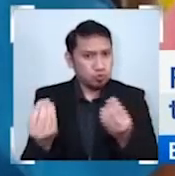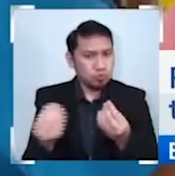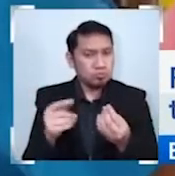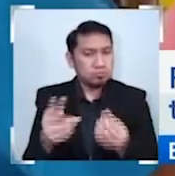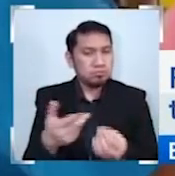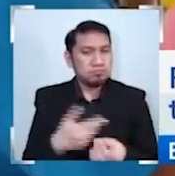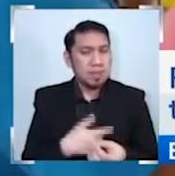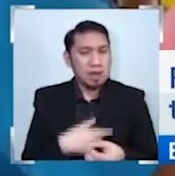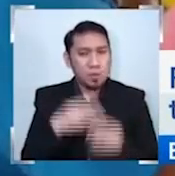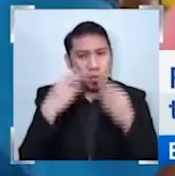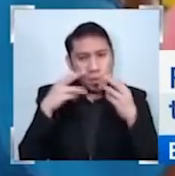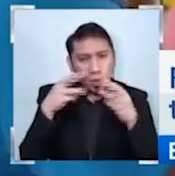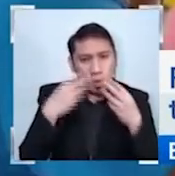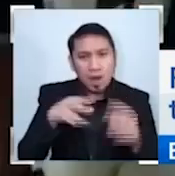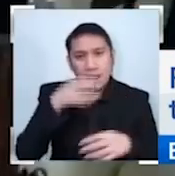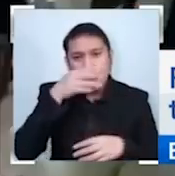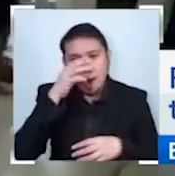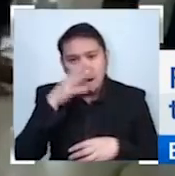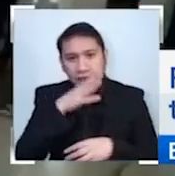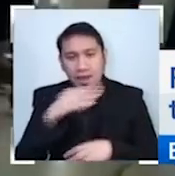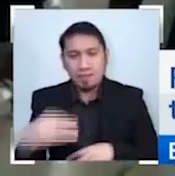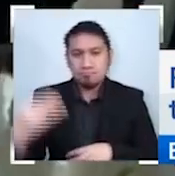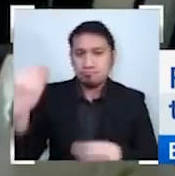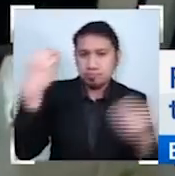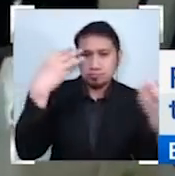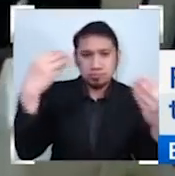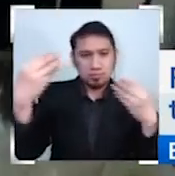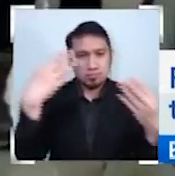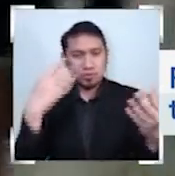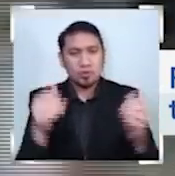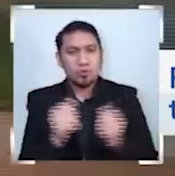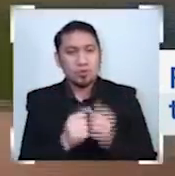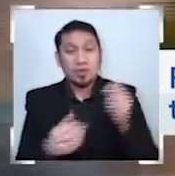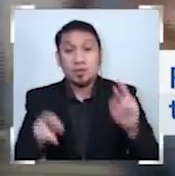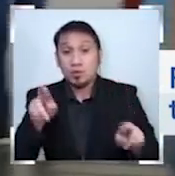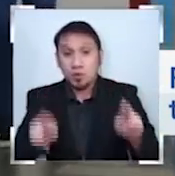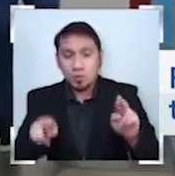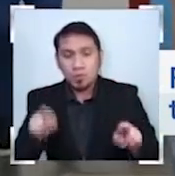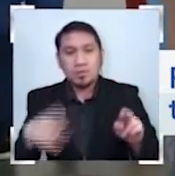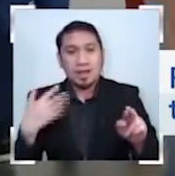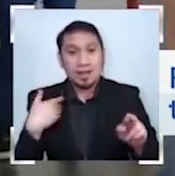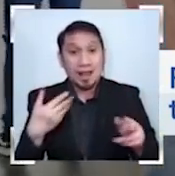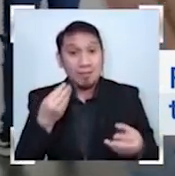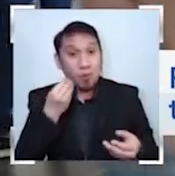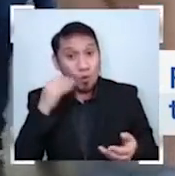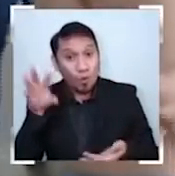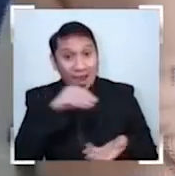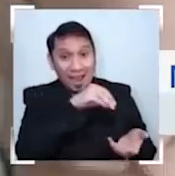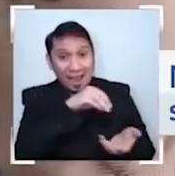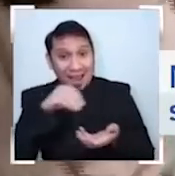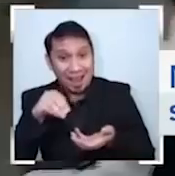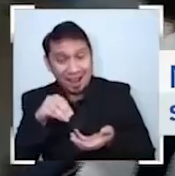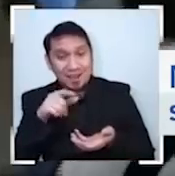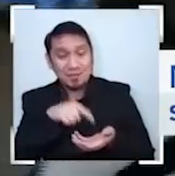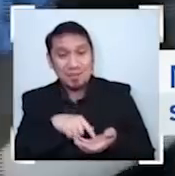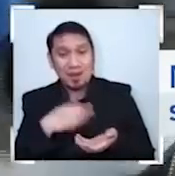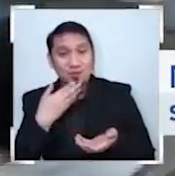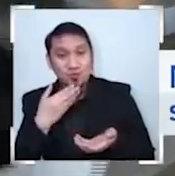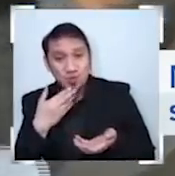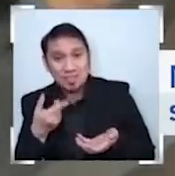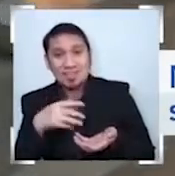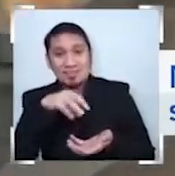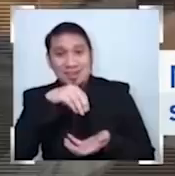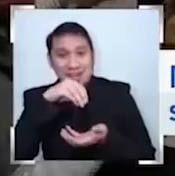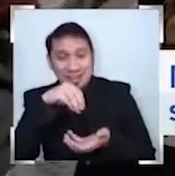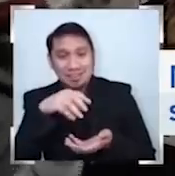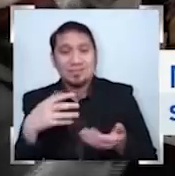mga life-size robots na display at mag-uwi ng iba't ibang freebies. Sa Baguio City naman, mas dumarami na rin ang